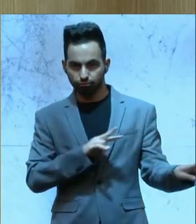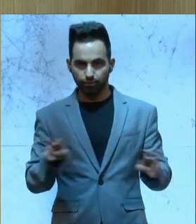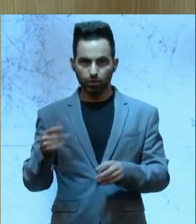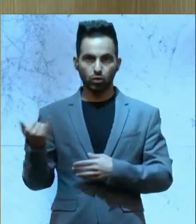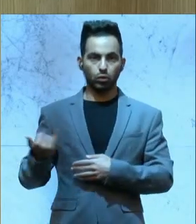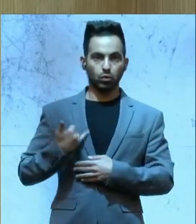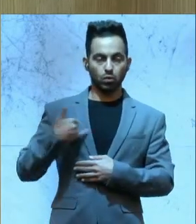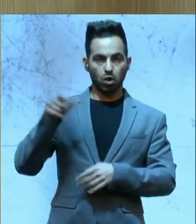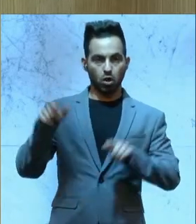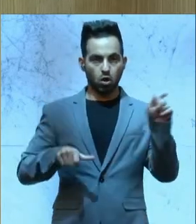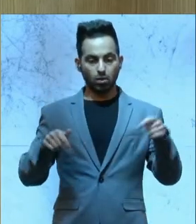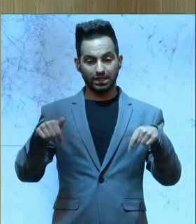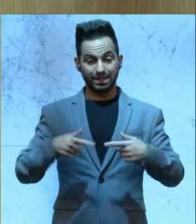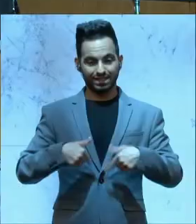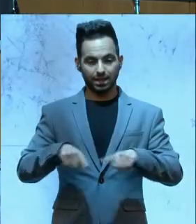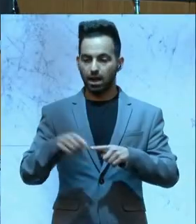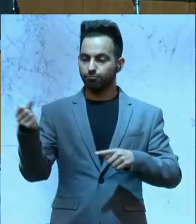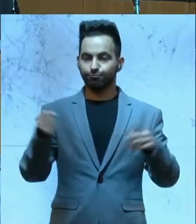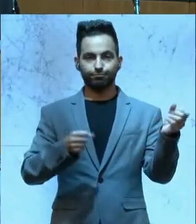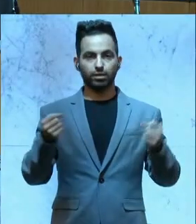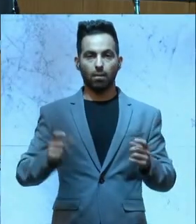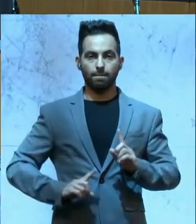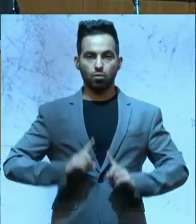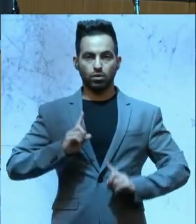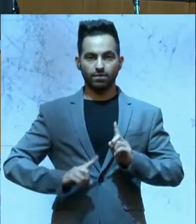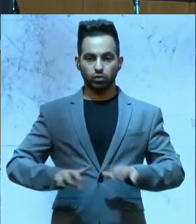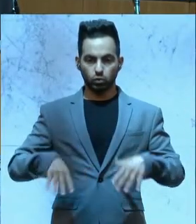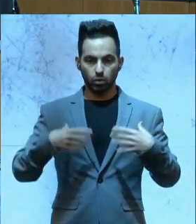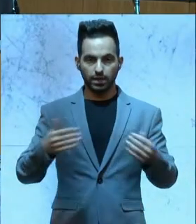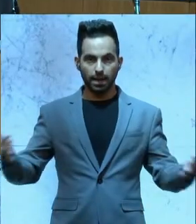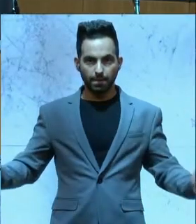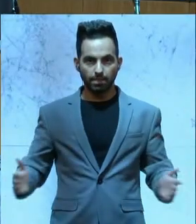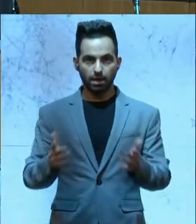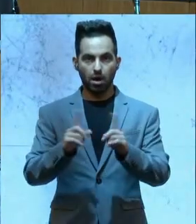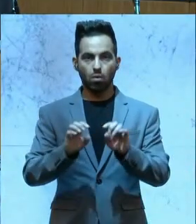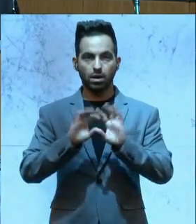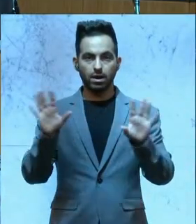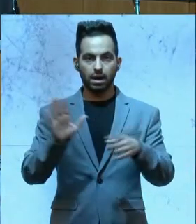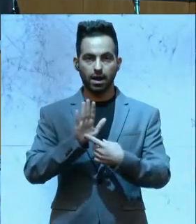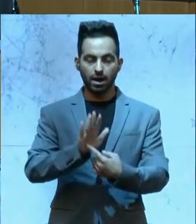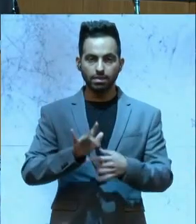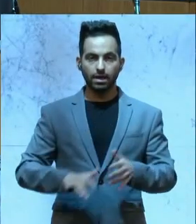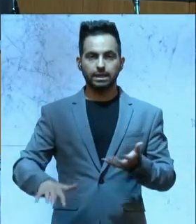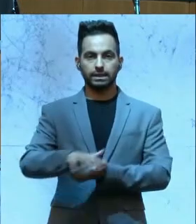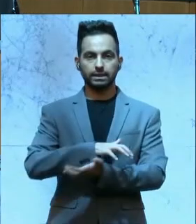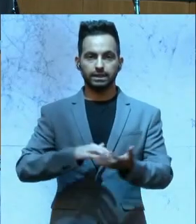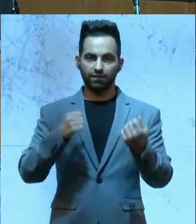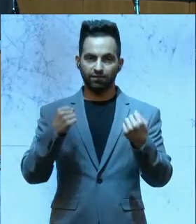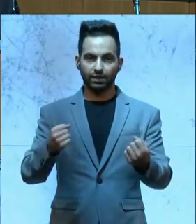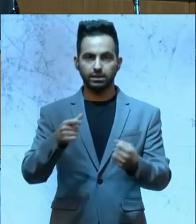jungen Leute im Land hier tatsächlich auch zu motivieren und ihnen auch klarzumachen, es ist ein krisenfester